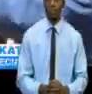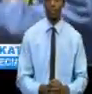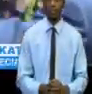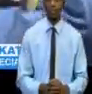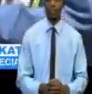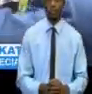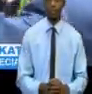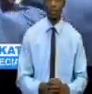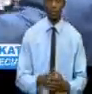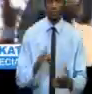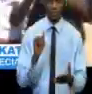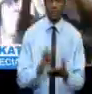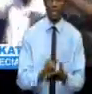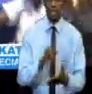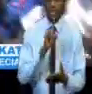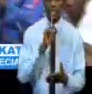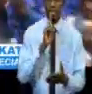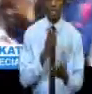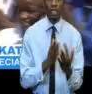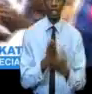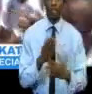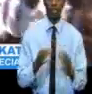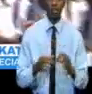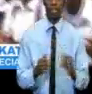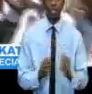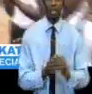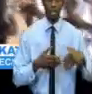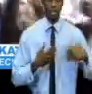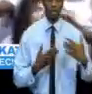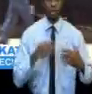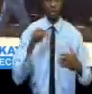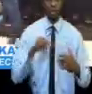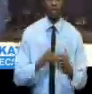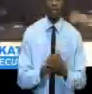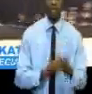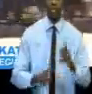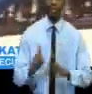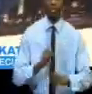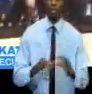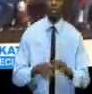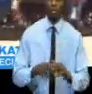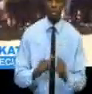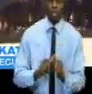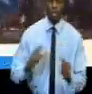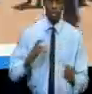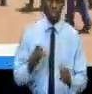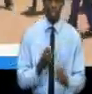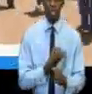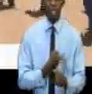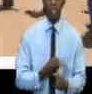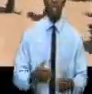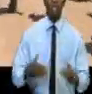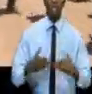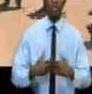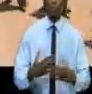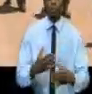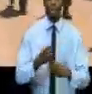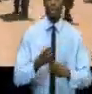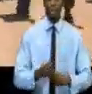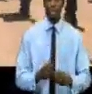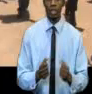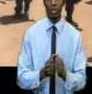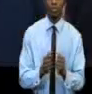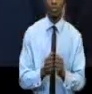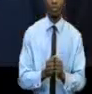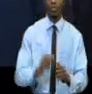population que le commissaire spécial du Haut-Katanga, l'honorable Félicien Katanga, a été accueilli. Les autorités